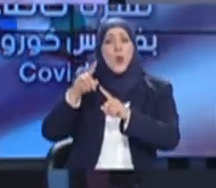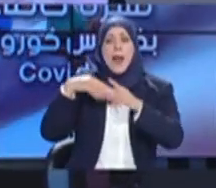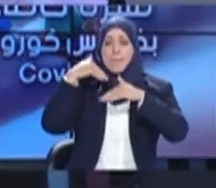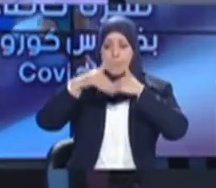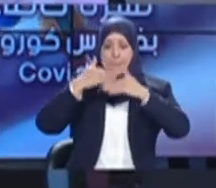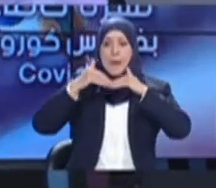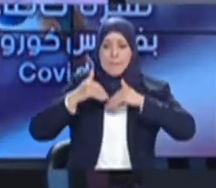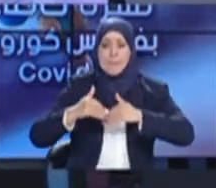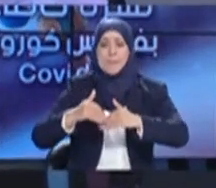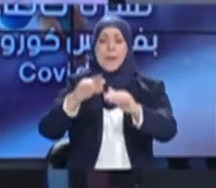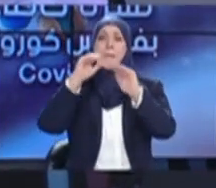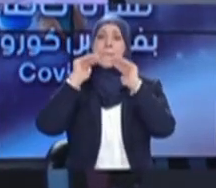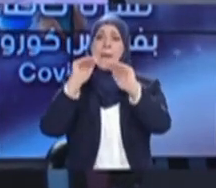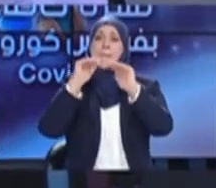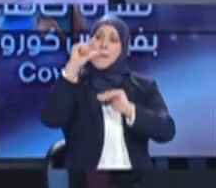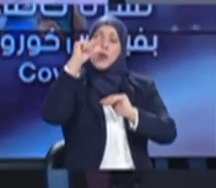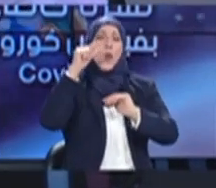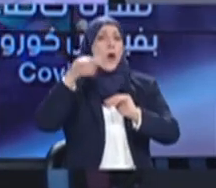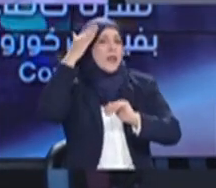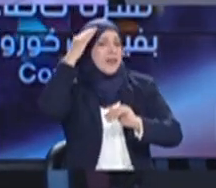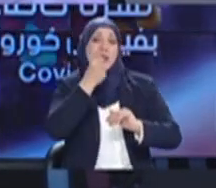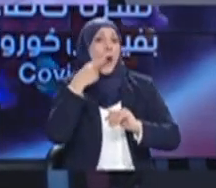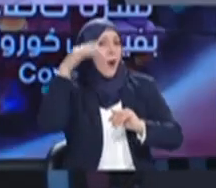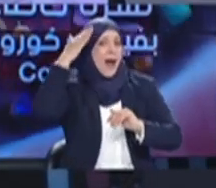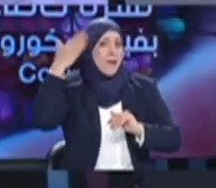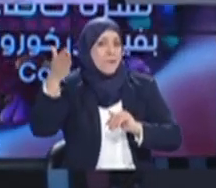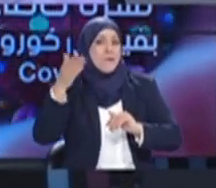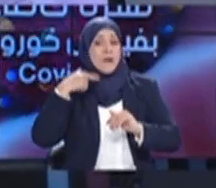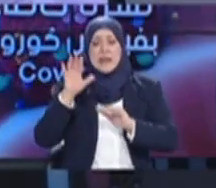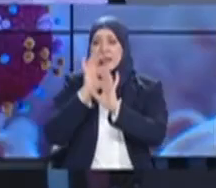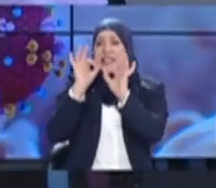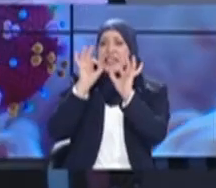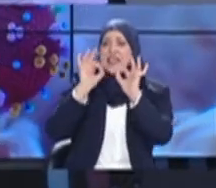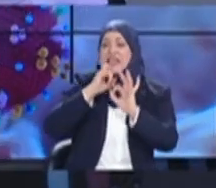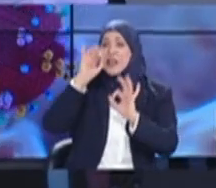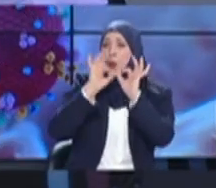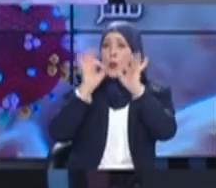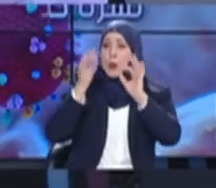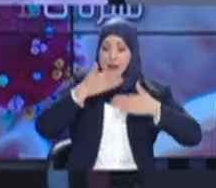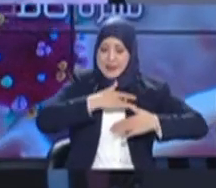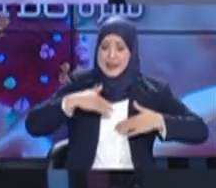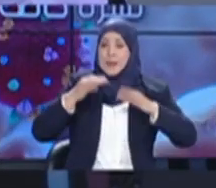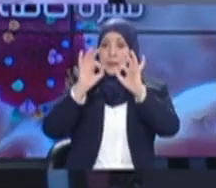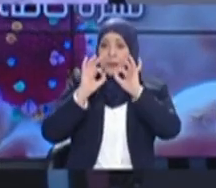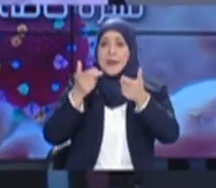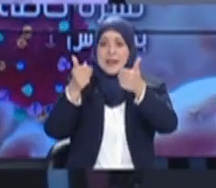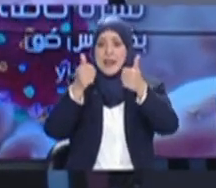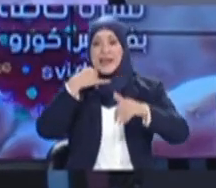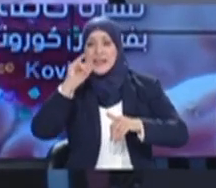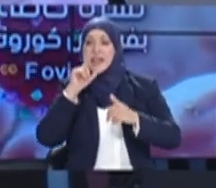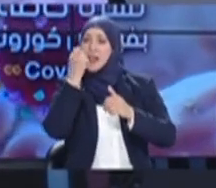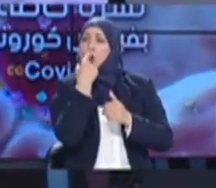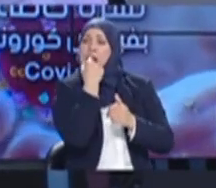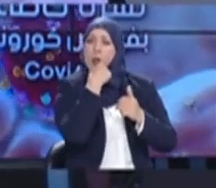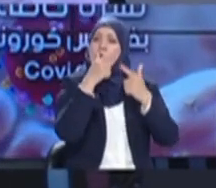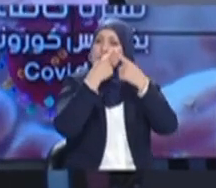ياخذوا نفس الدوزة حتى نفس البوزولوجي طونكو ما عندهمش حتى شيء، يقعدوا نفس البوزولوجي. وبالنسبة للأدوية الأخرين لازم